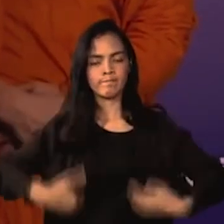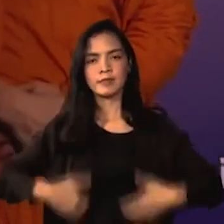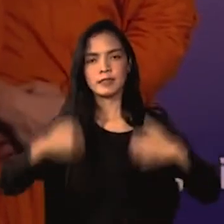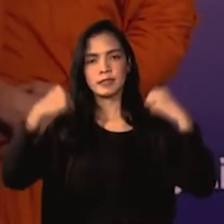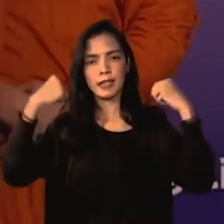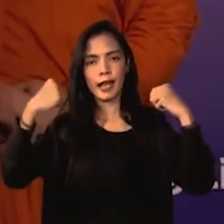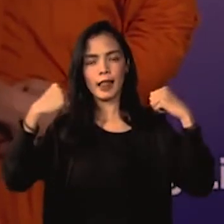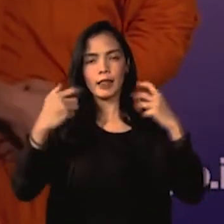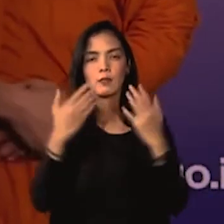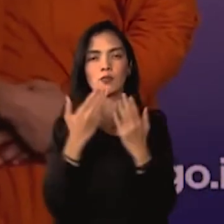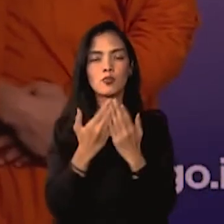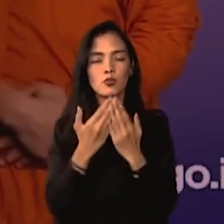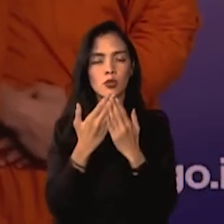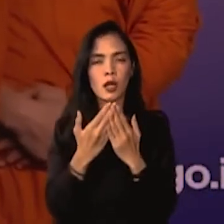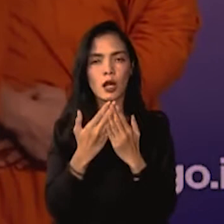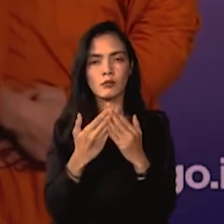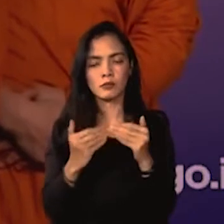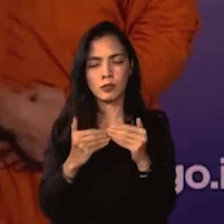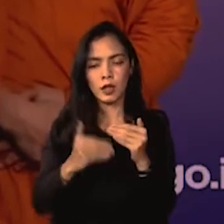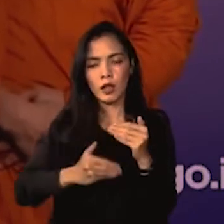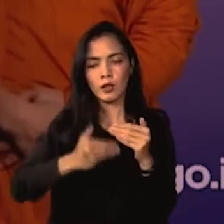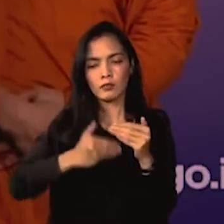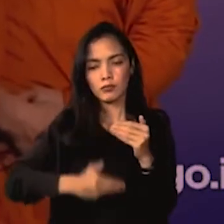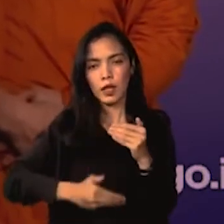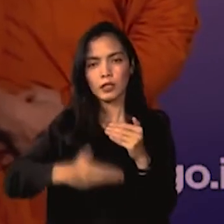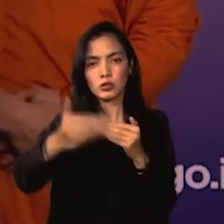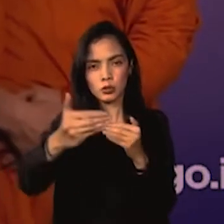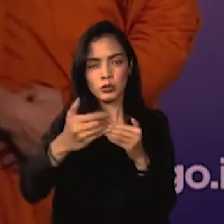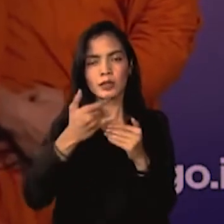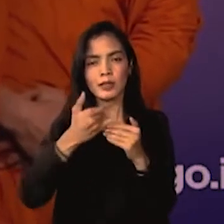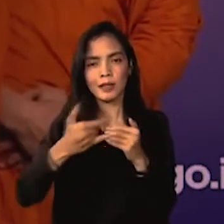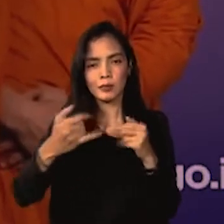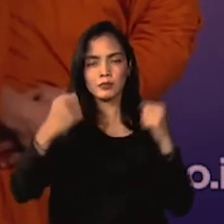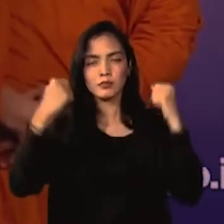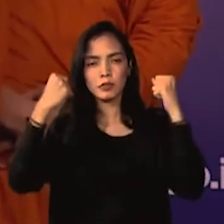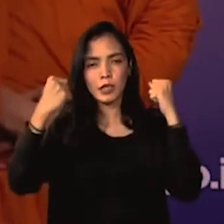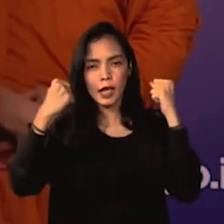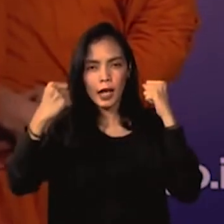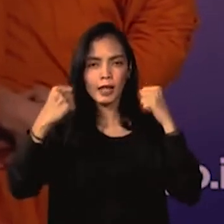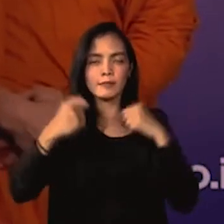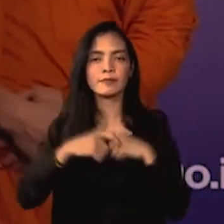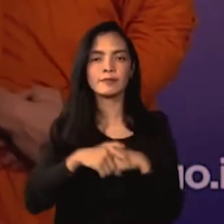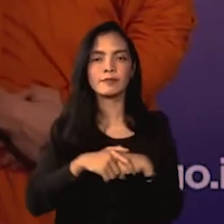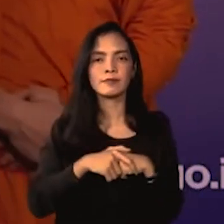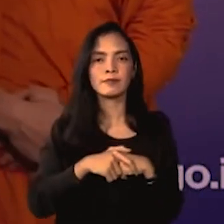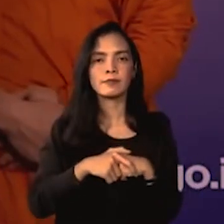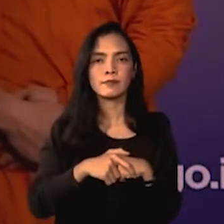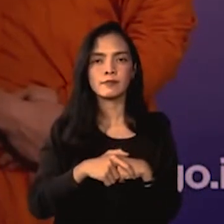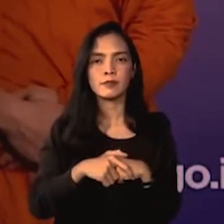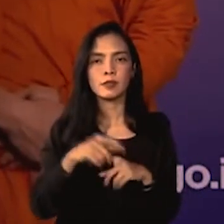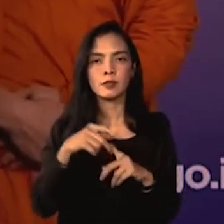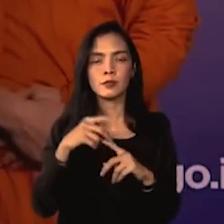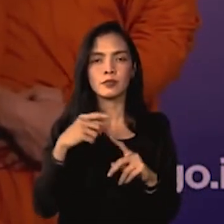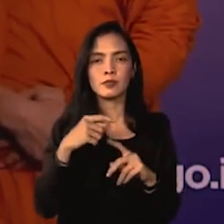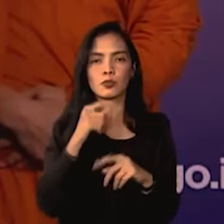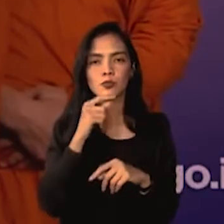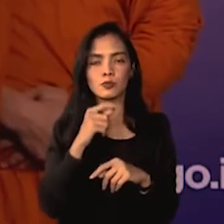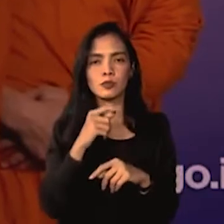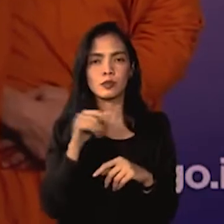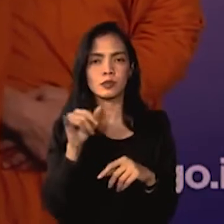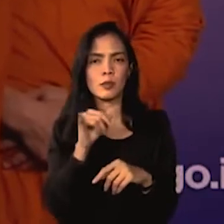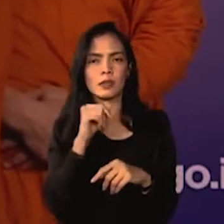walafiat. Semoga untuk selanjutnya dalam kondisi sehat walafiat bersama umat dan bangsa